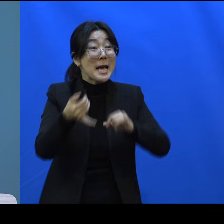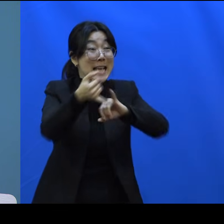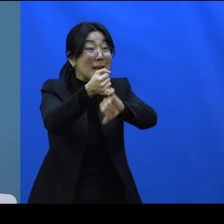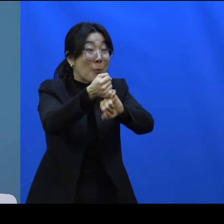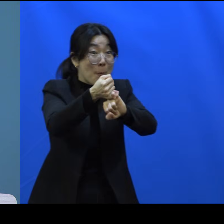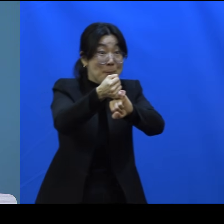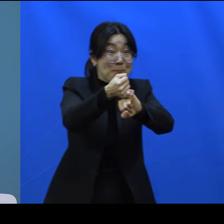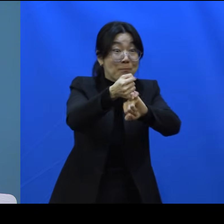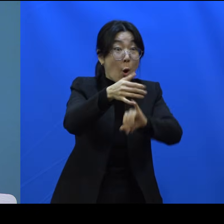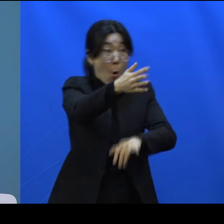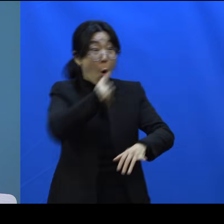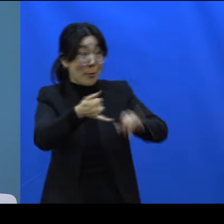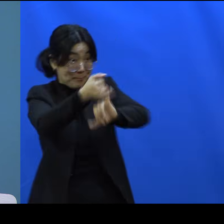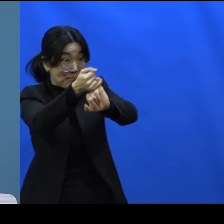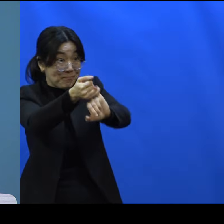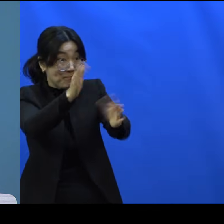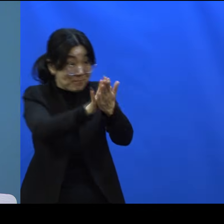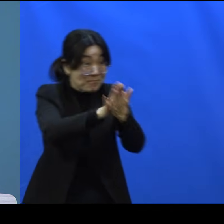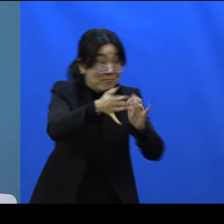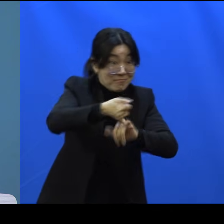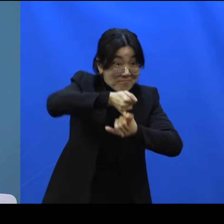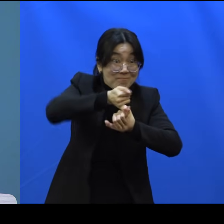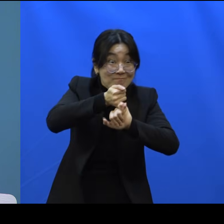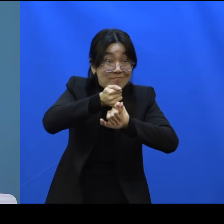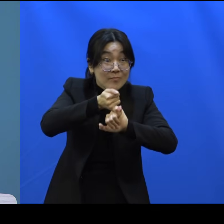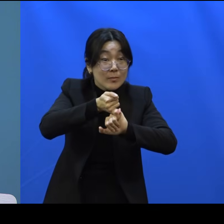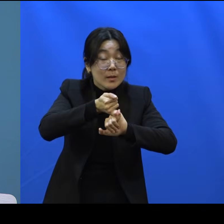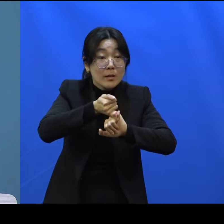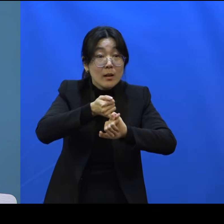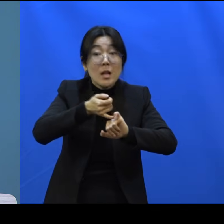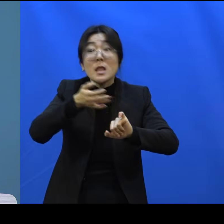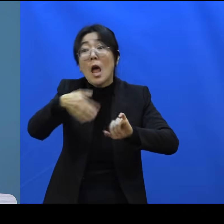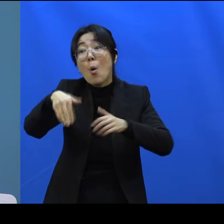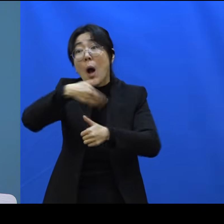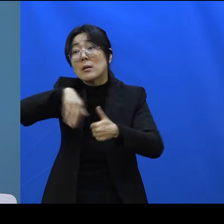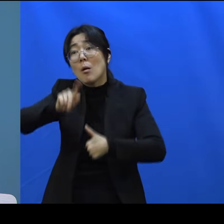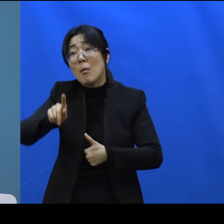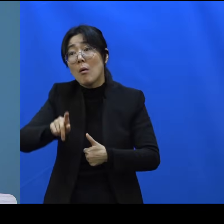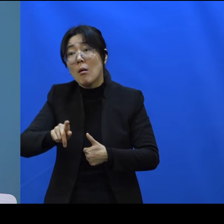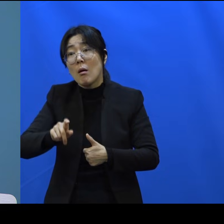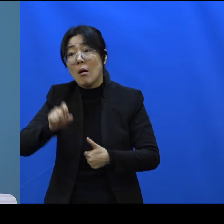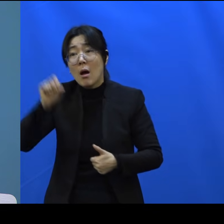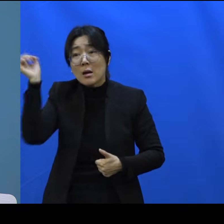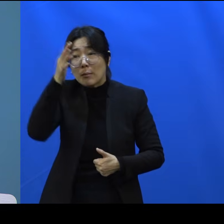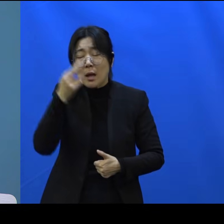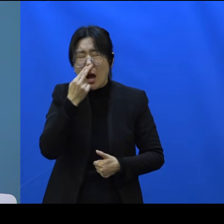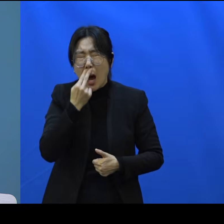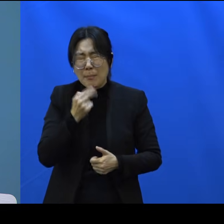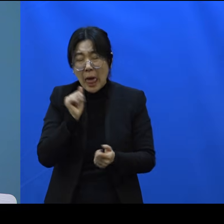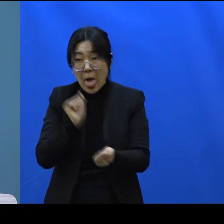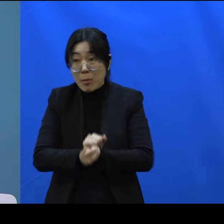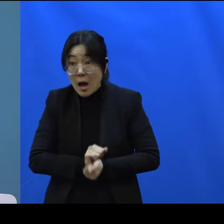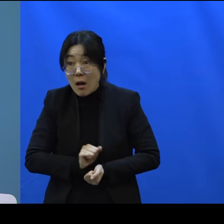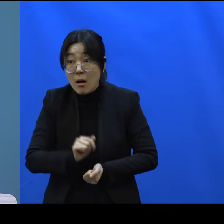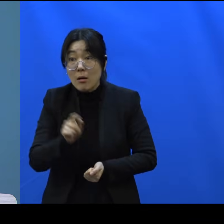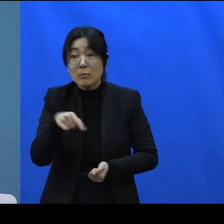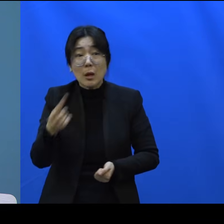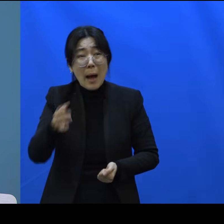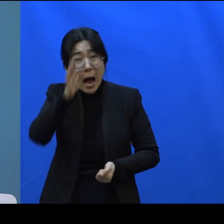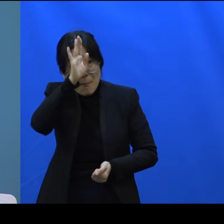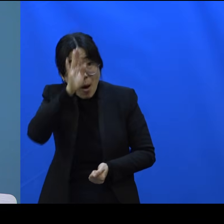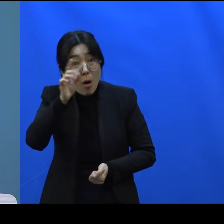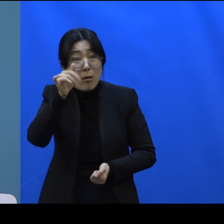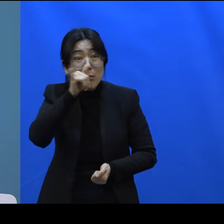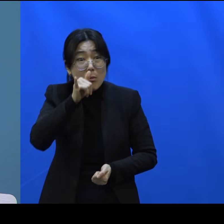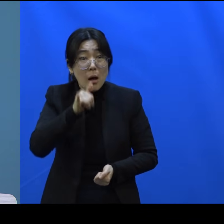지킬 때가 있잖아요. 내가 뭐 지키고 싶은데 지킬 수 없는 환경이 와요. 갑자기 뭐 독감이 걸리거나 뭐